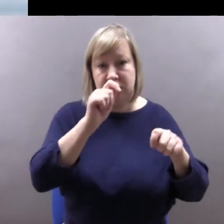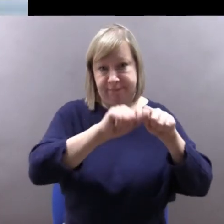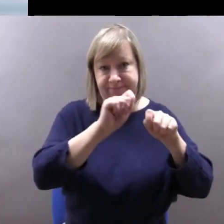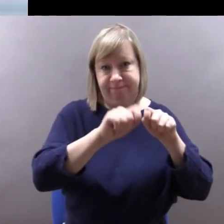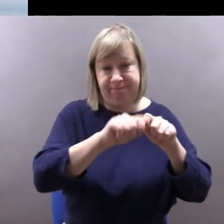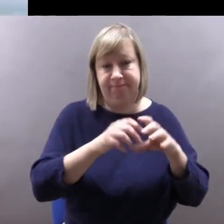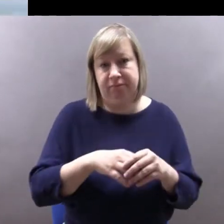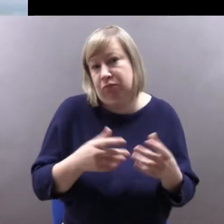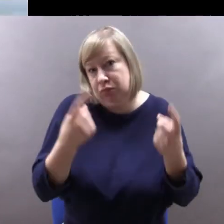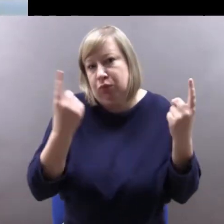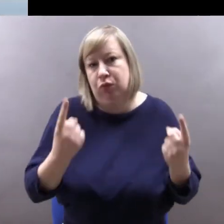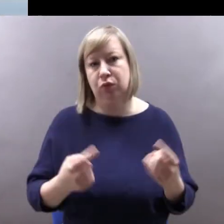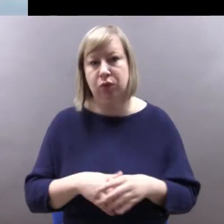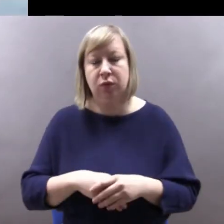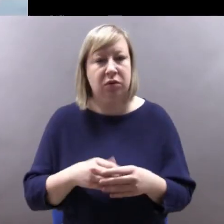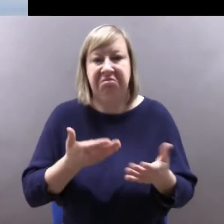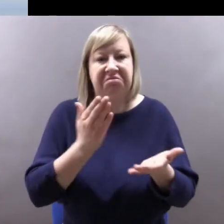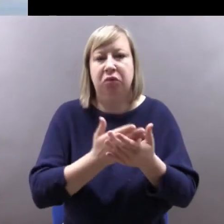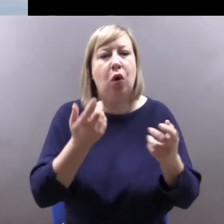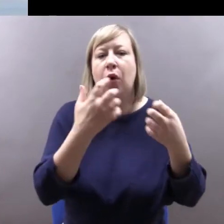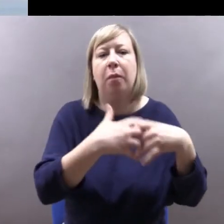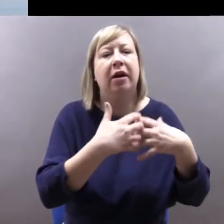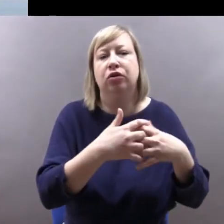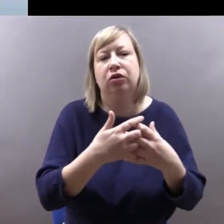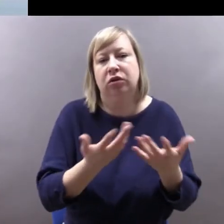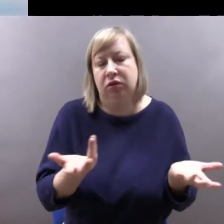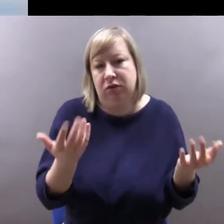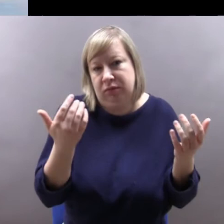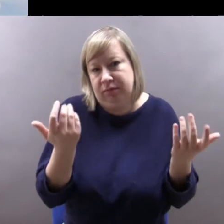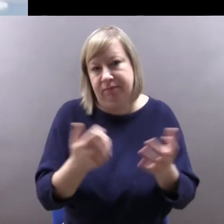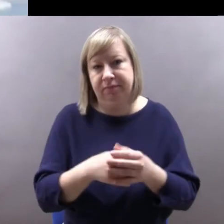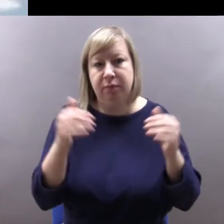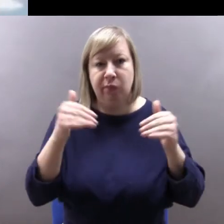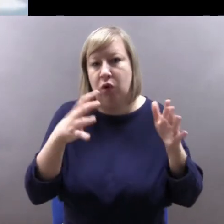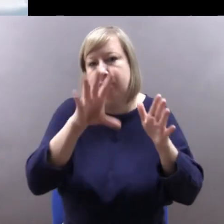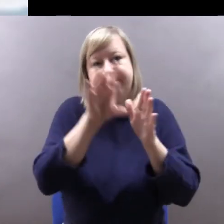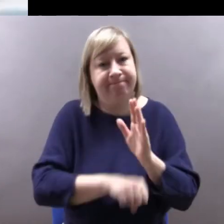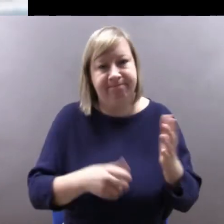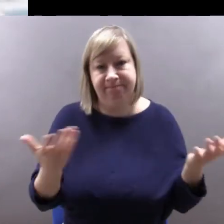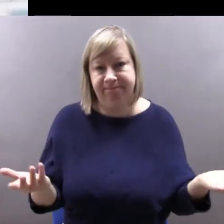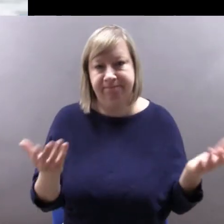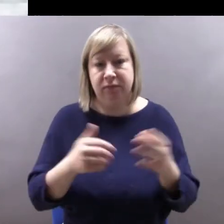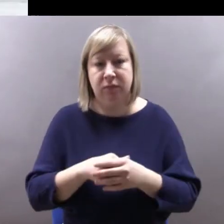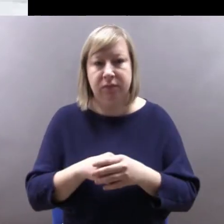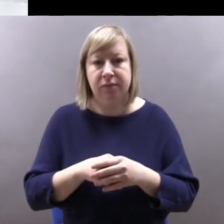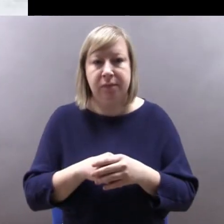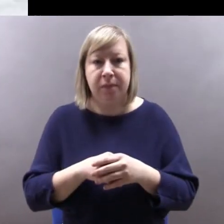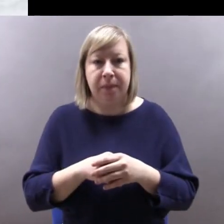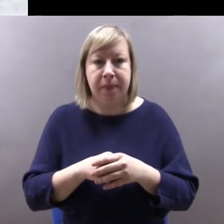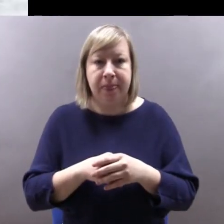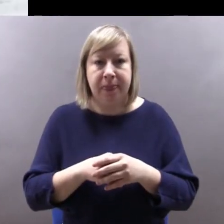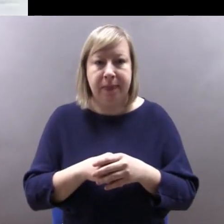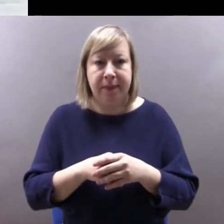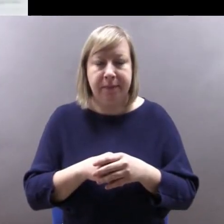bo to są tylko urządzenia i one zawsze mogą odmówić współpracy.